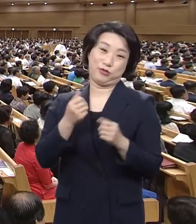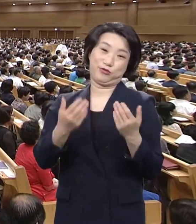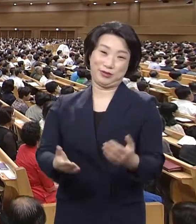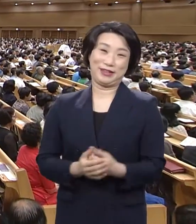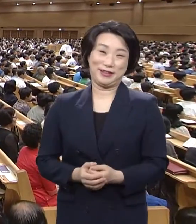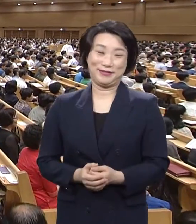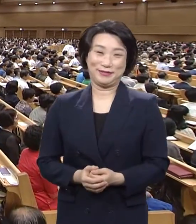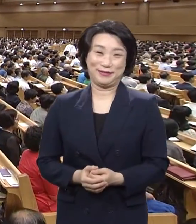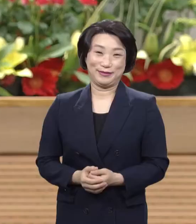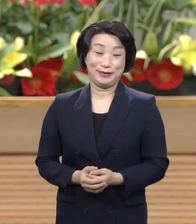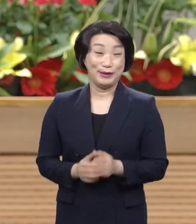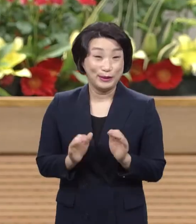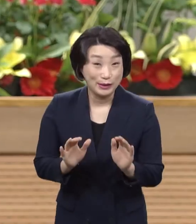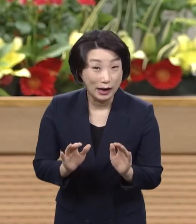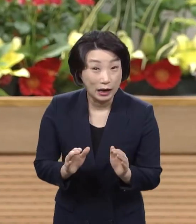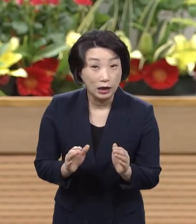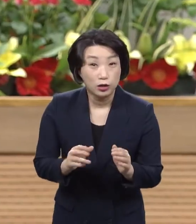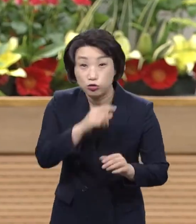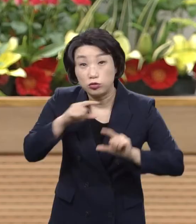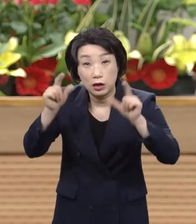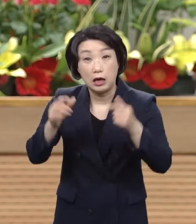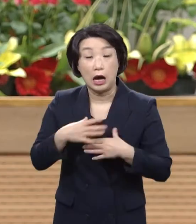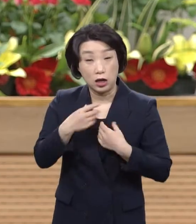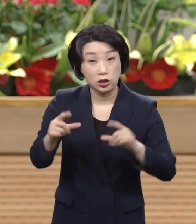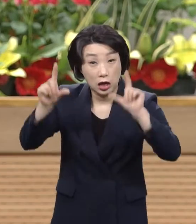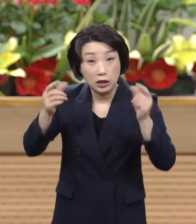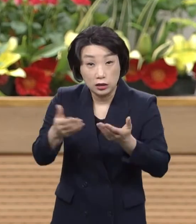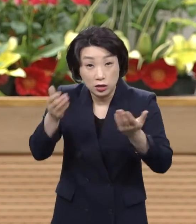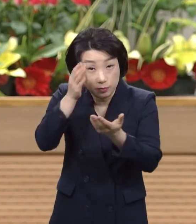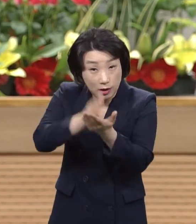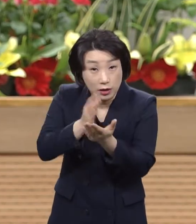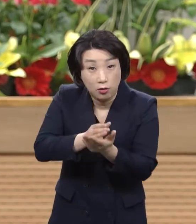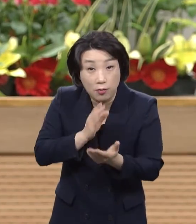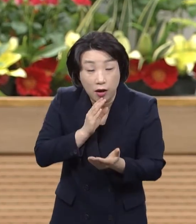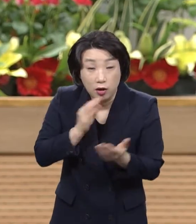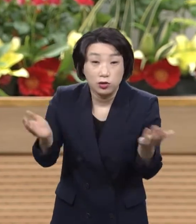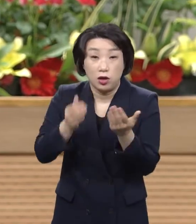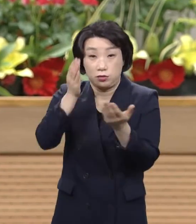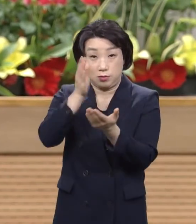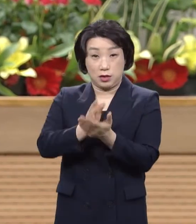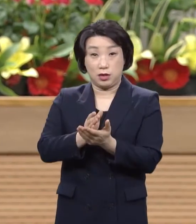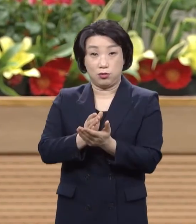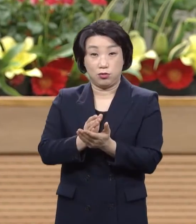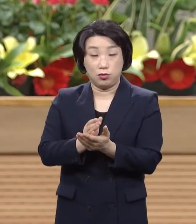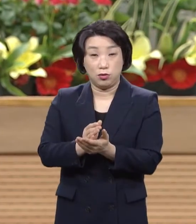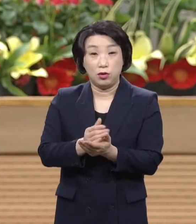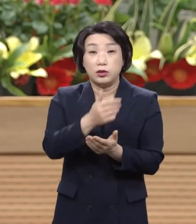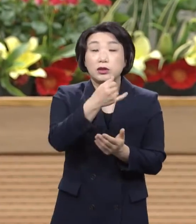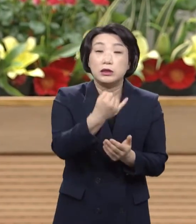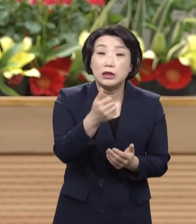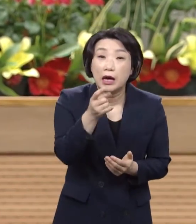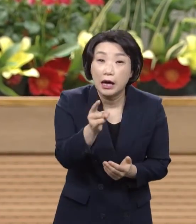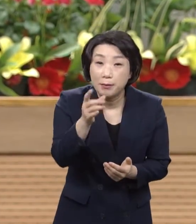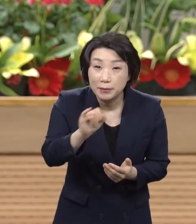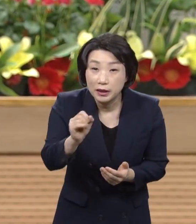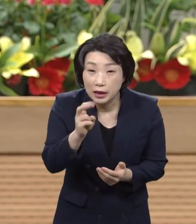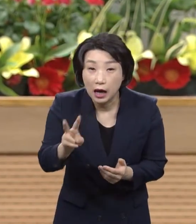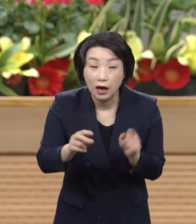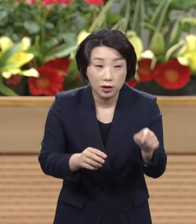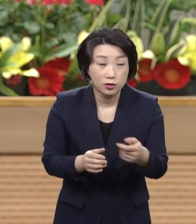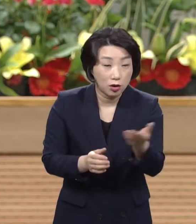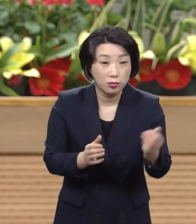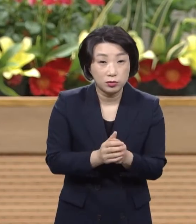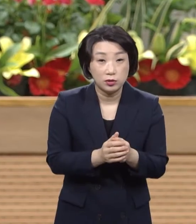하였느니라. 자, 일하지 말라 그 말이요. 일하지 말라. 느헤미야서 보면 물건도